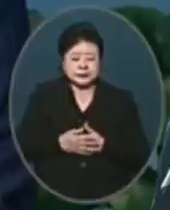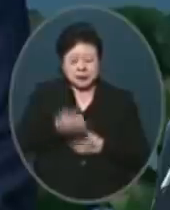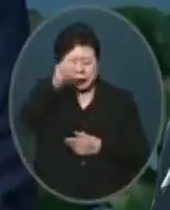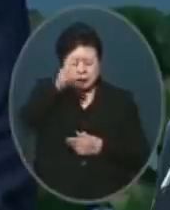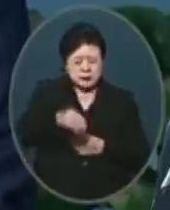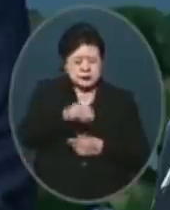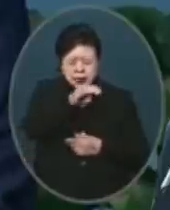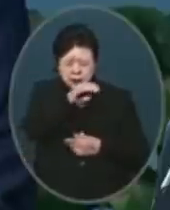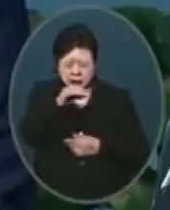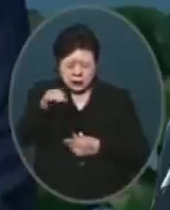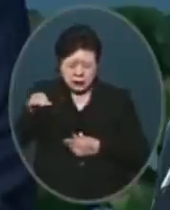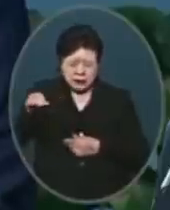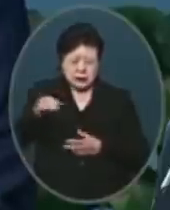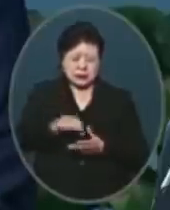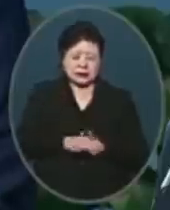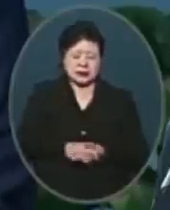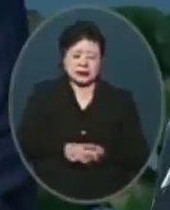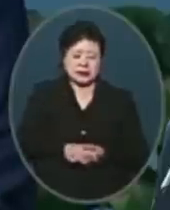십자가